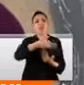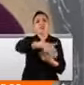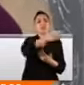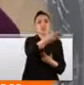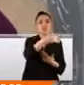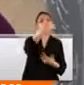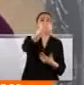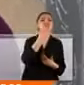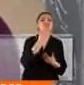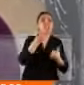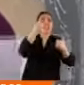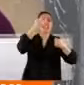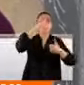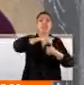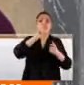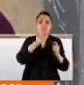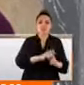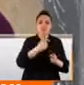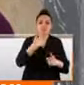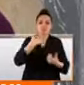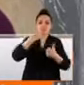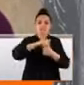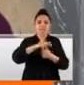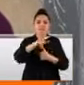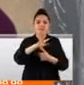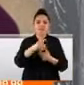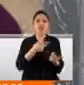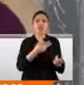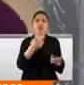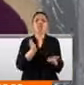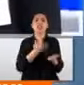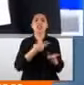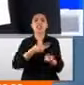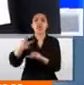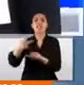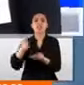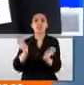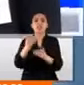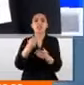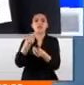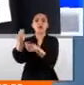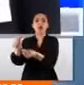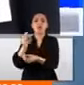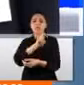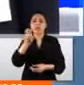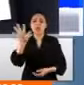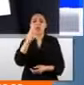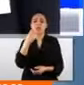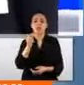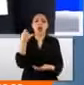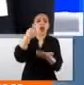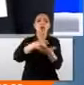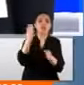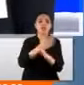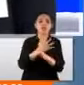birisiyle evlendi ve evlenirken de bana evlendiği gün davetiyesini atıyor. Niye 850 bin lira veriyorsunuz?